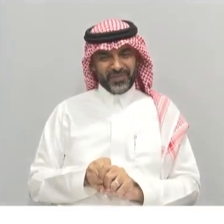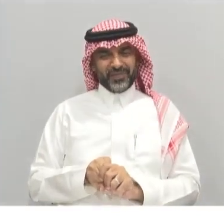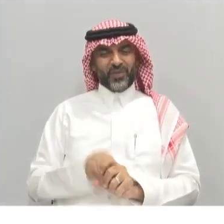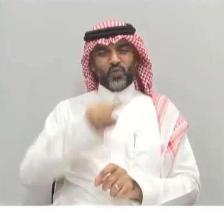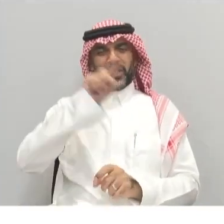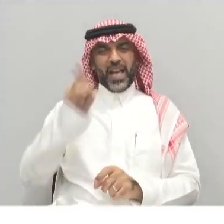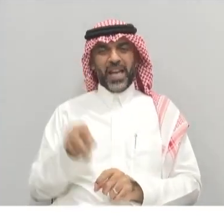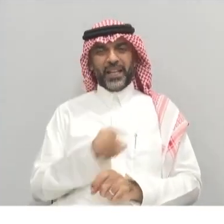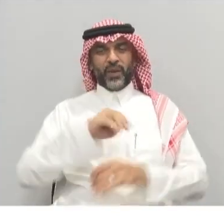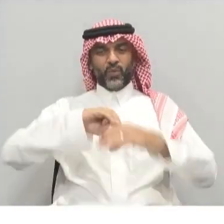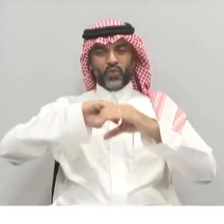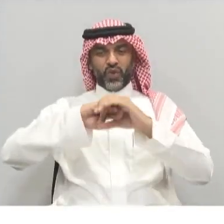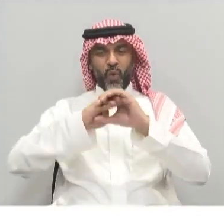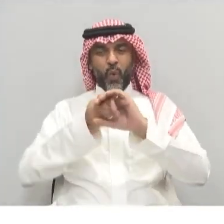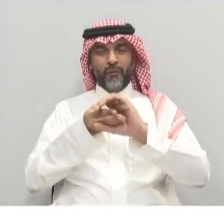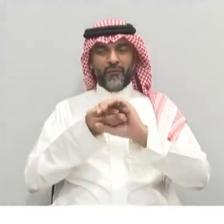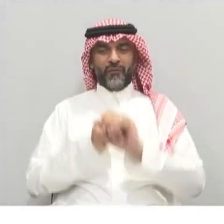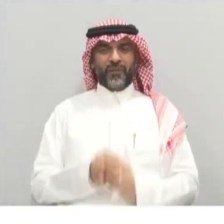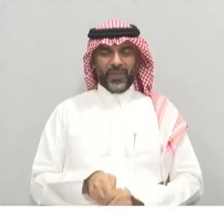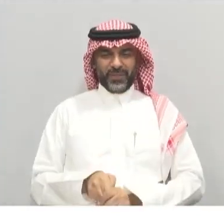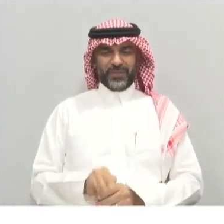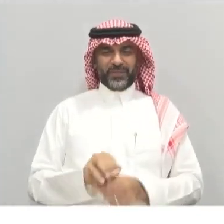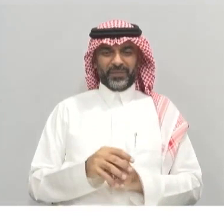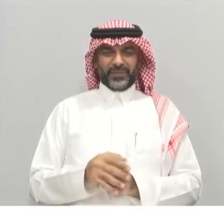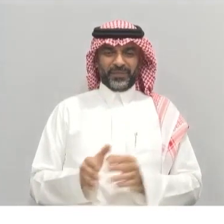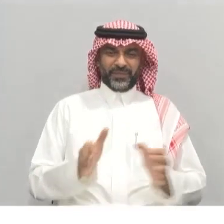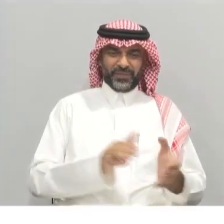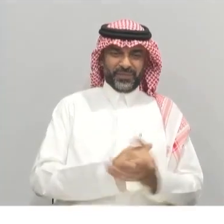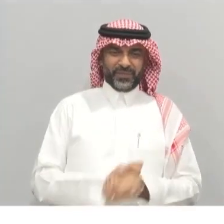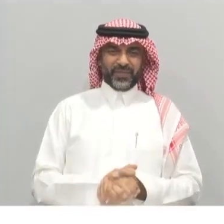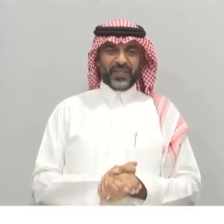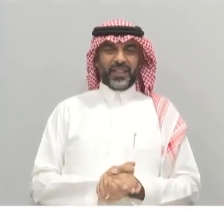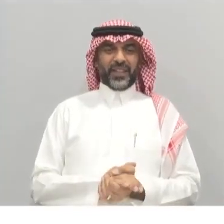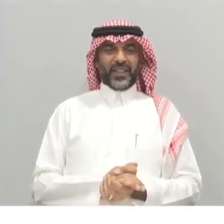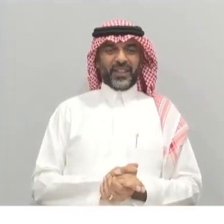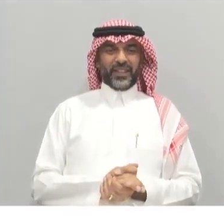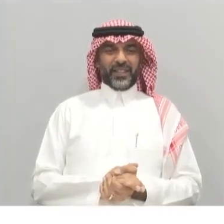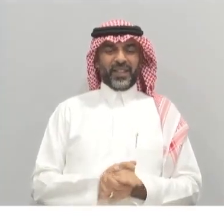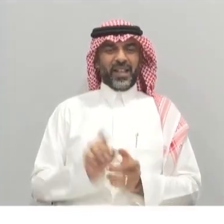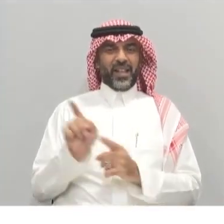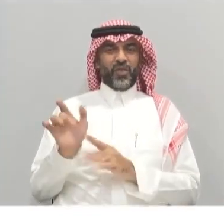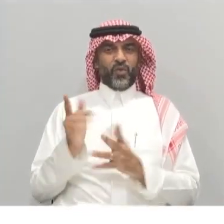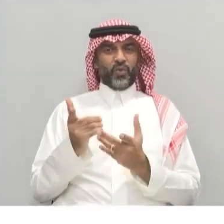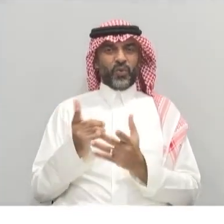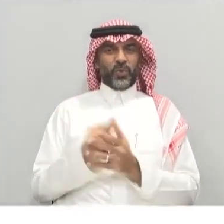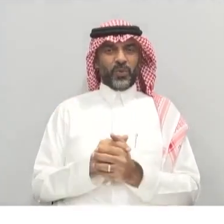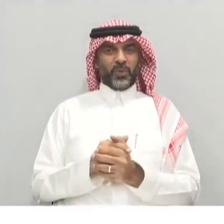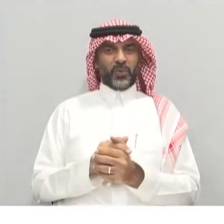المجوف مخطط الدائري المجوف والمخطط التالي هو المخطط